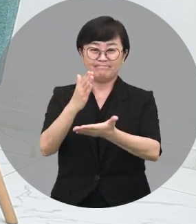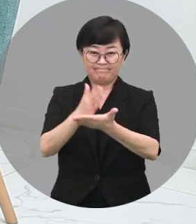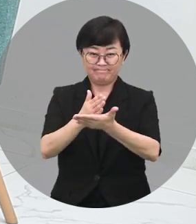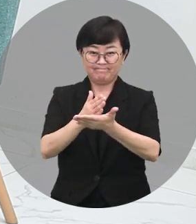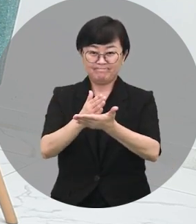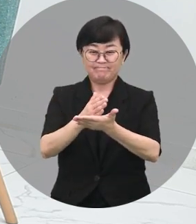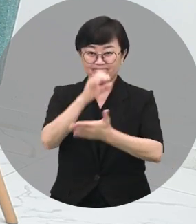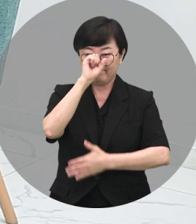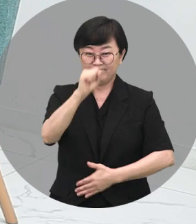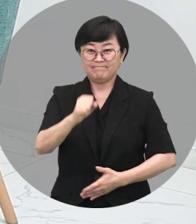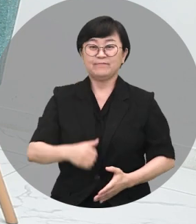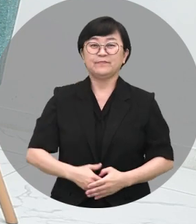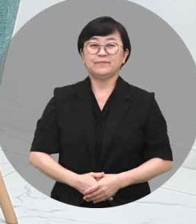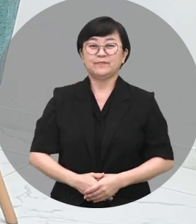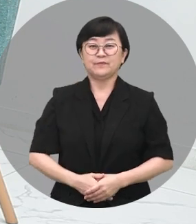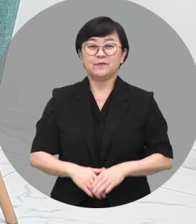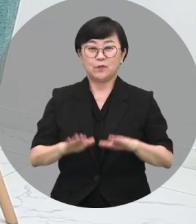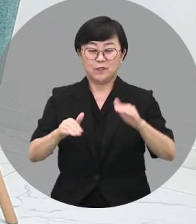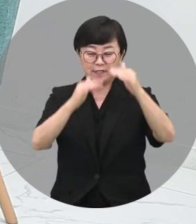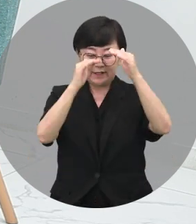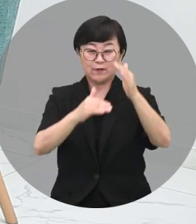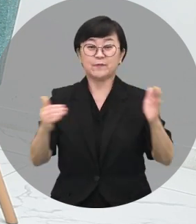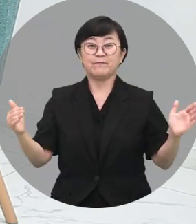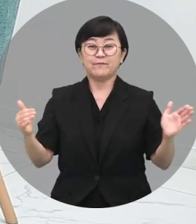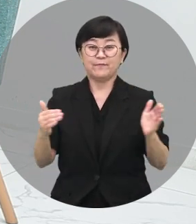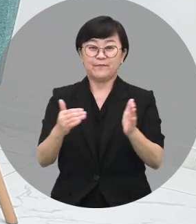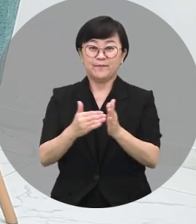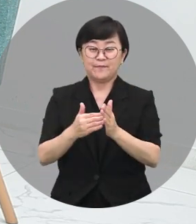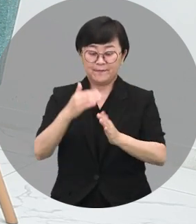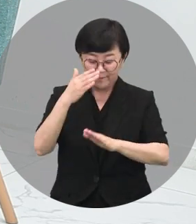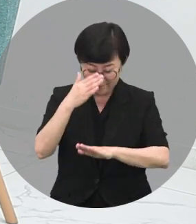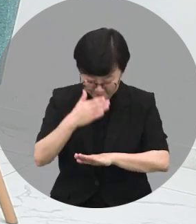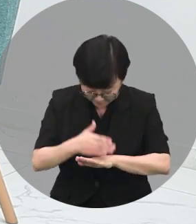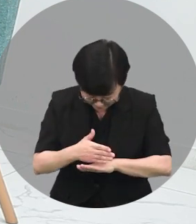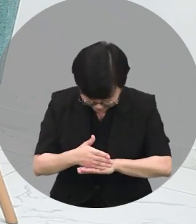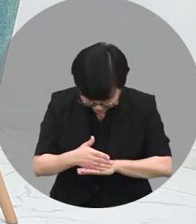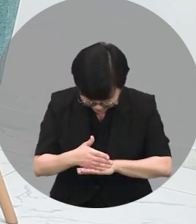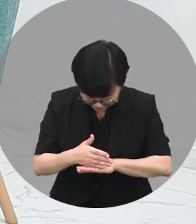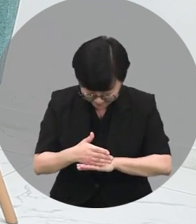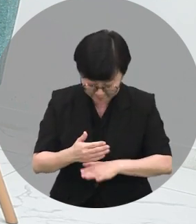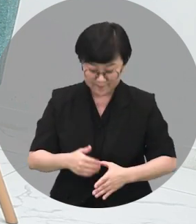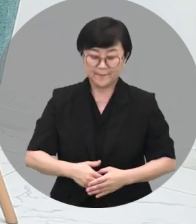잡지 않는 게 좋겠습니다. 오늘 내용 여기까지입니다. 고맙습니다.